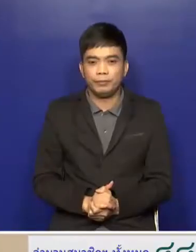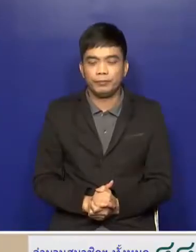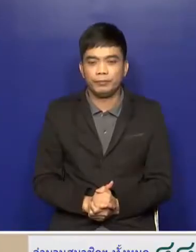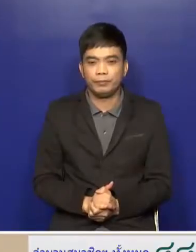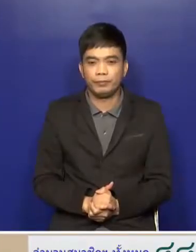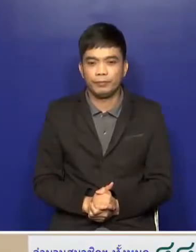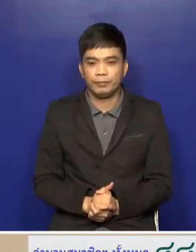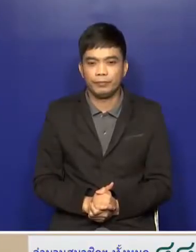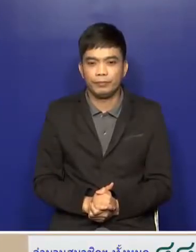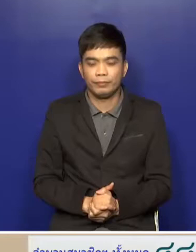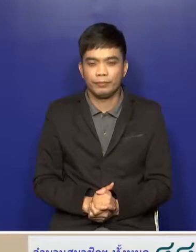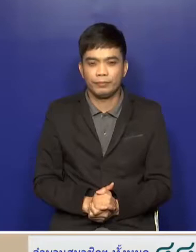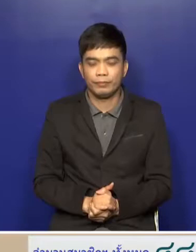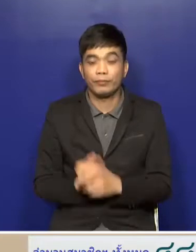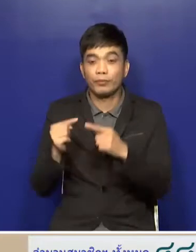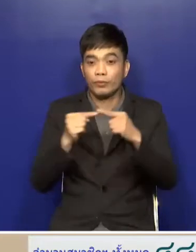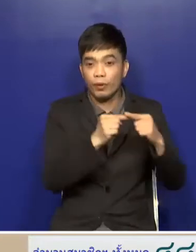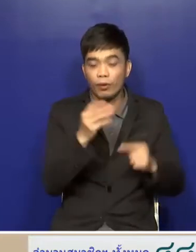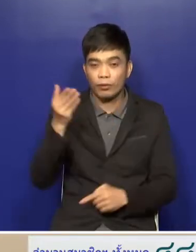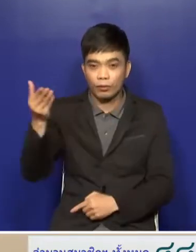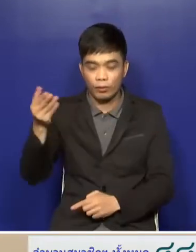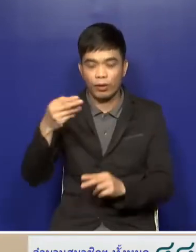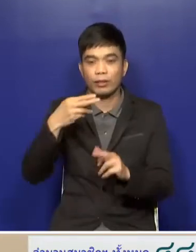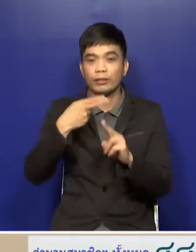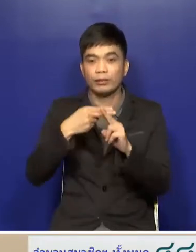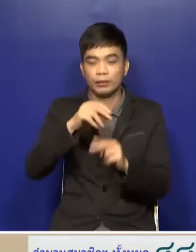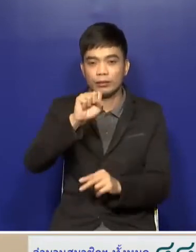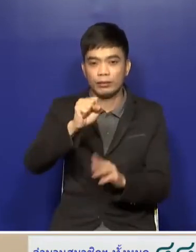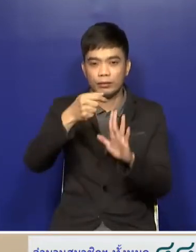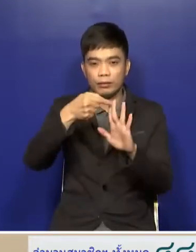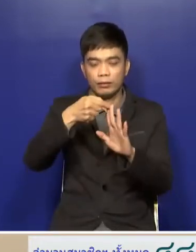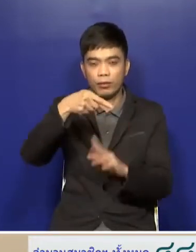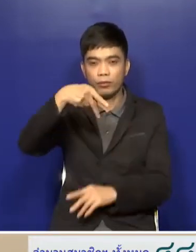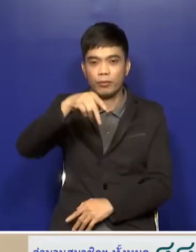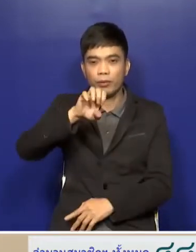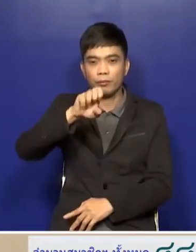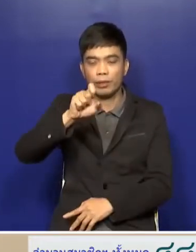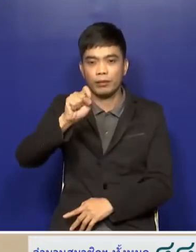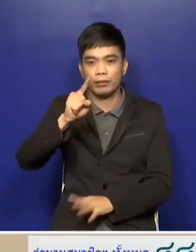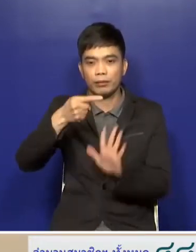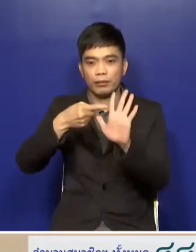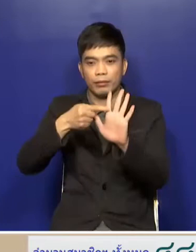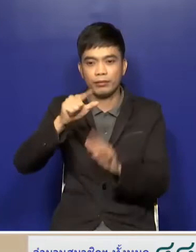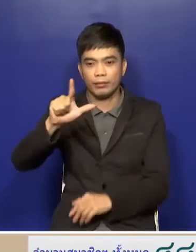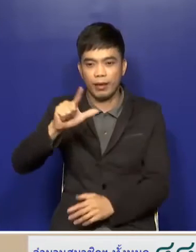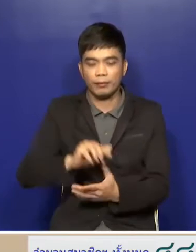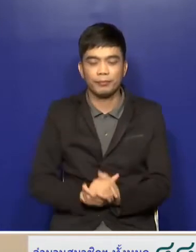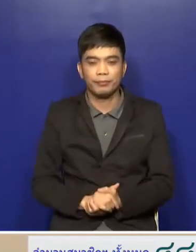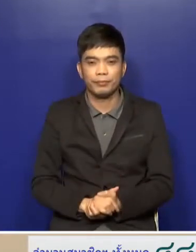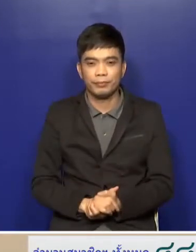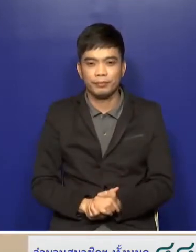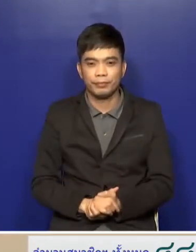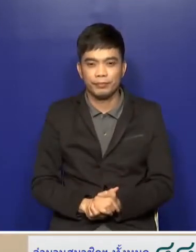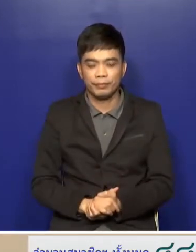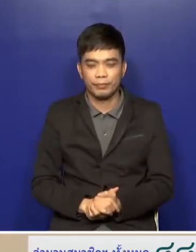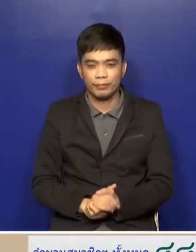Whilstไปเชิญท่านพน ตำรวจรี สุพีศารเชิญครักับเรีนท่านธ ที่ önem